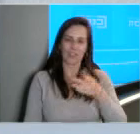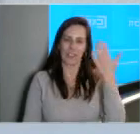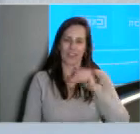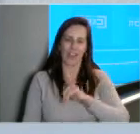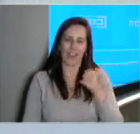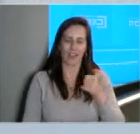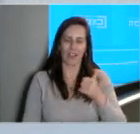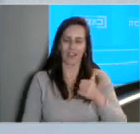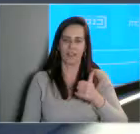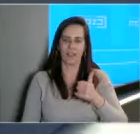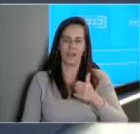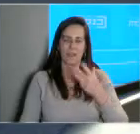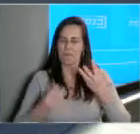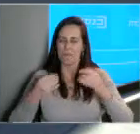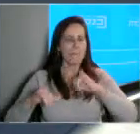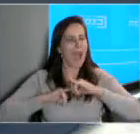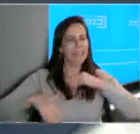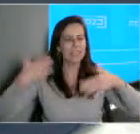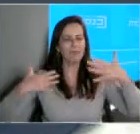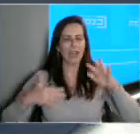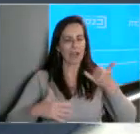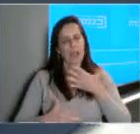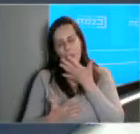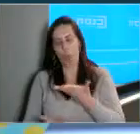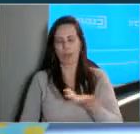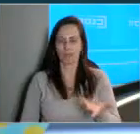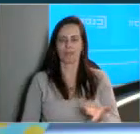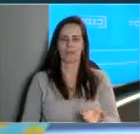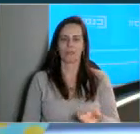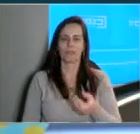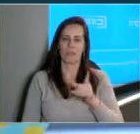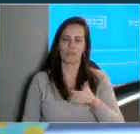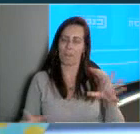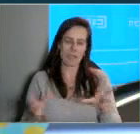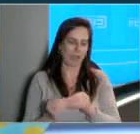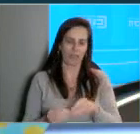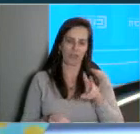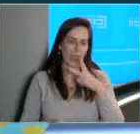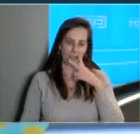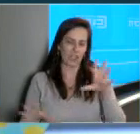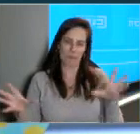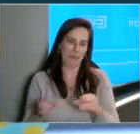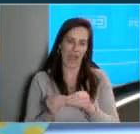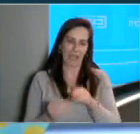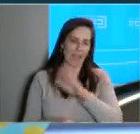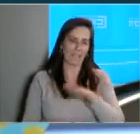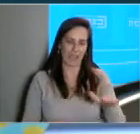הייתה הכי צבעונית, הכי ססגונית, ומצד שני גם הכי מכוערת. נכון. זה הולך ביחד, אפשר לראות שזה הולך